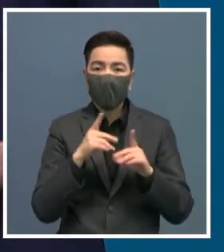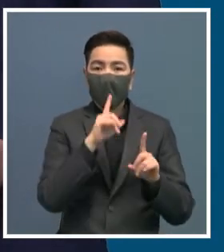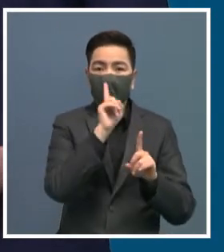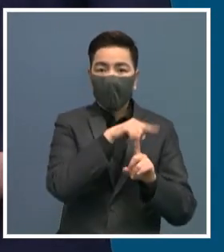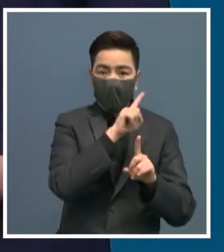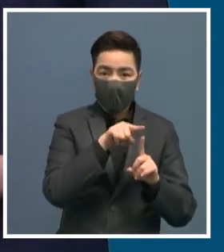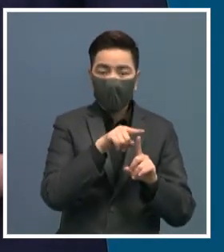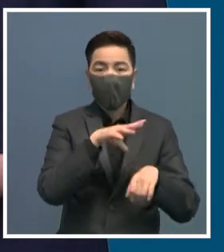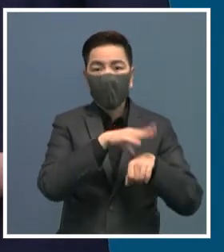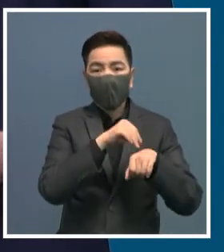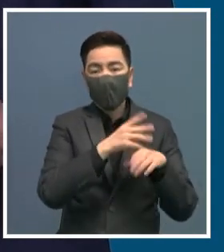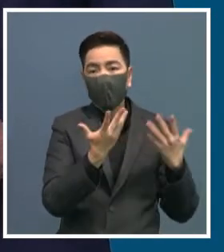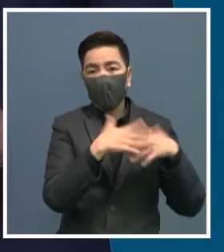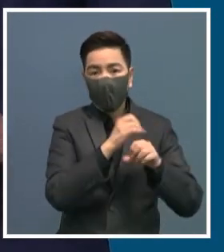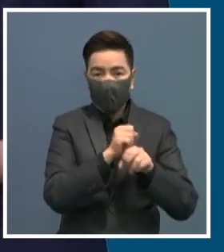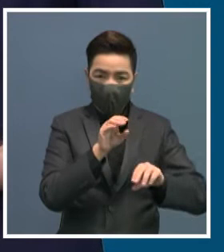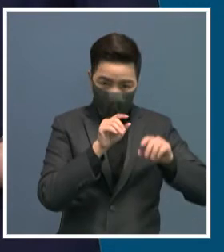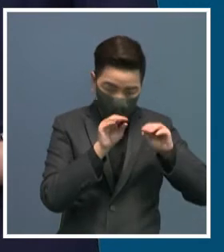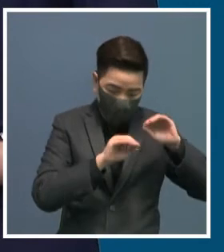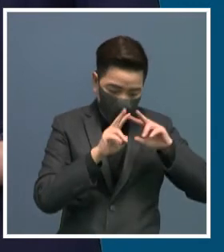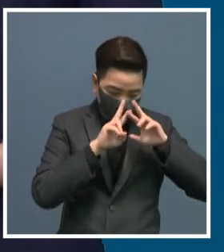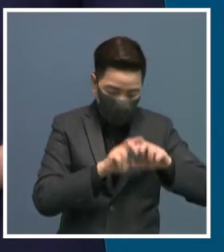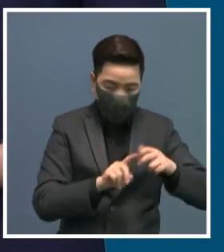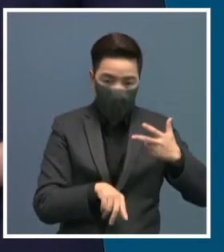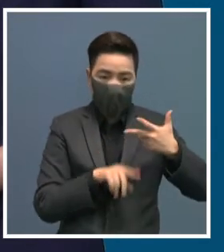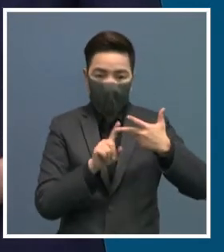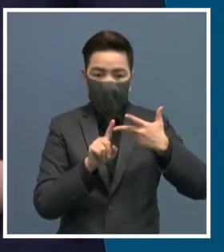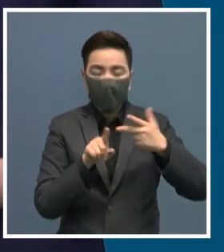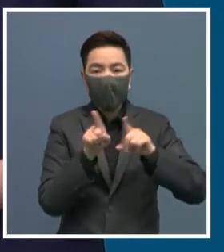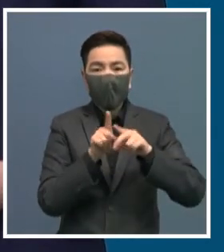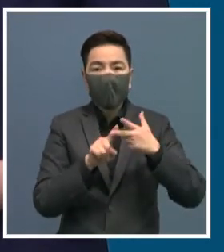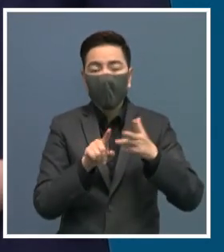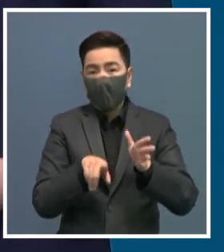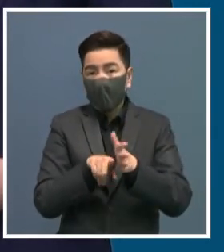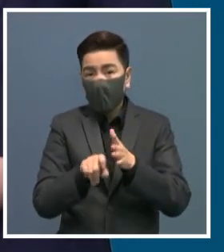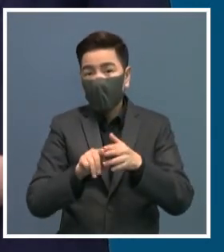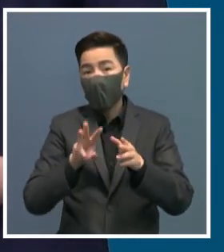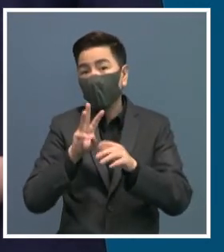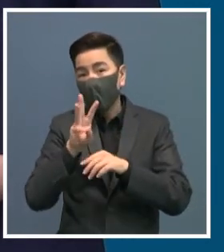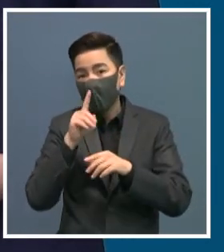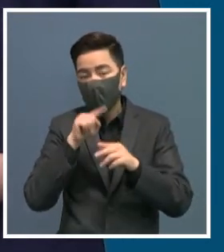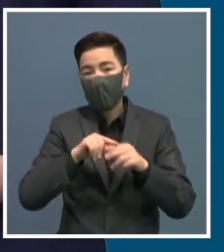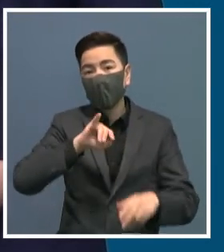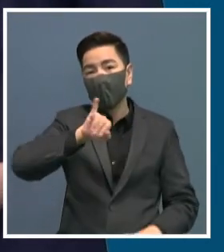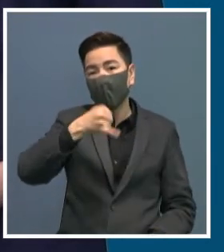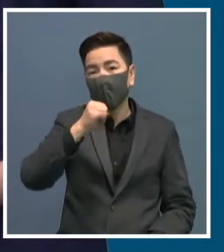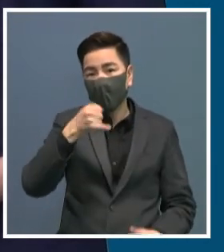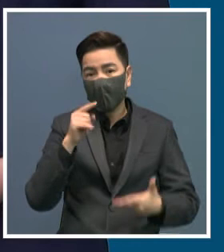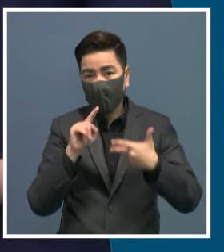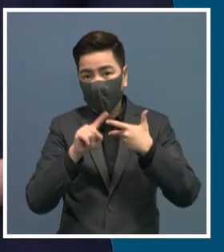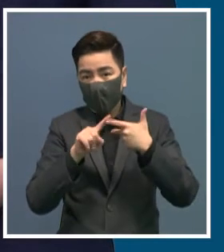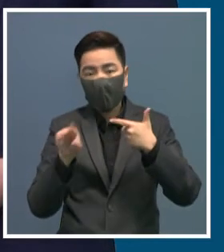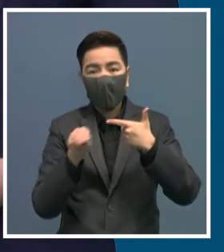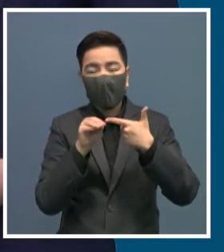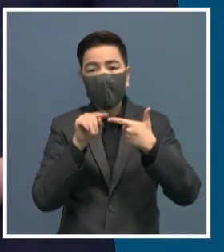ทำอังกฤษแล้วก็สวีเดนนะคะอีกตัวนึงค่ะที่ใช้นวัตกรรมเว็บเตอร์ของไวรัสเช่นกันก็คือ jnjค่ะแบรนด์นี้